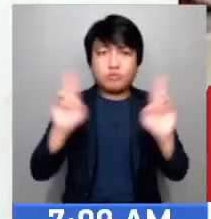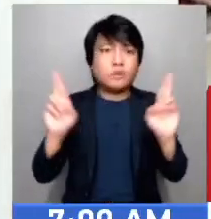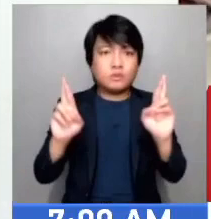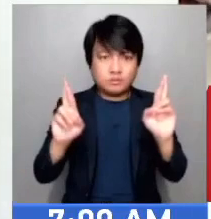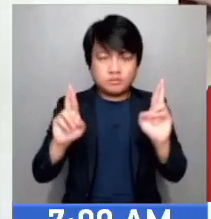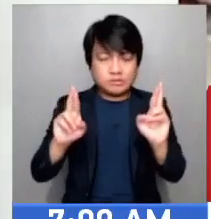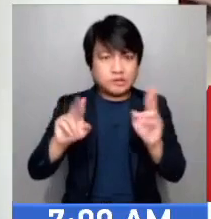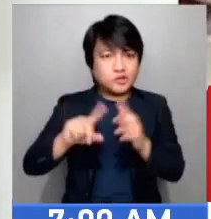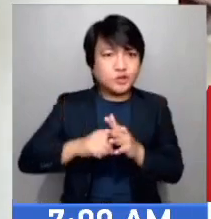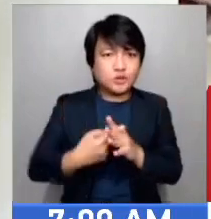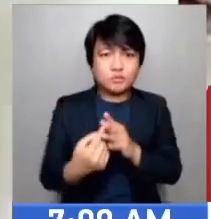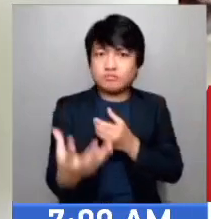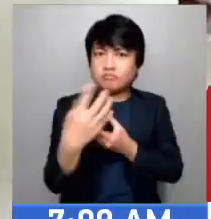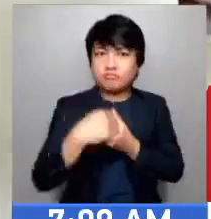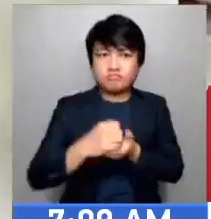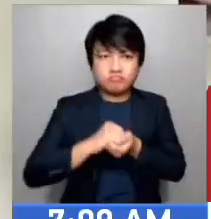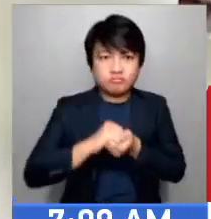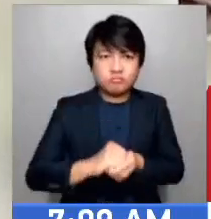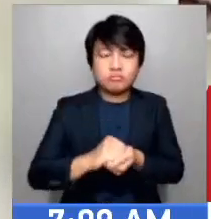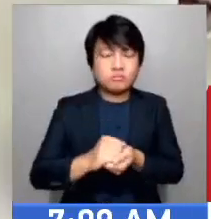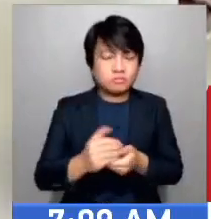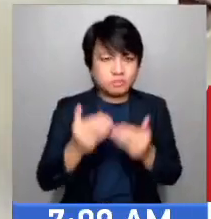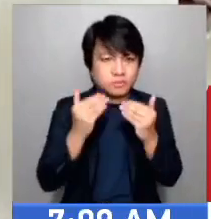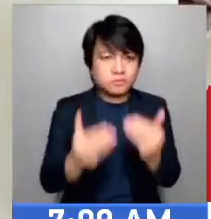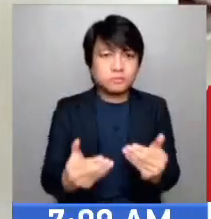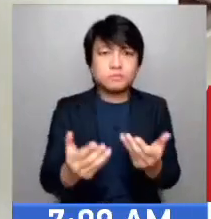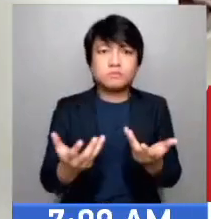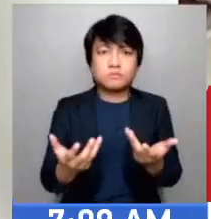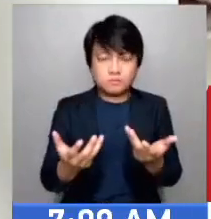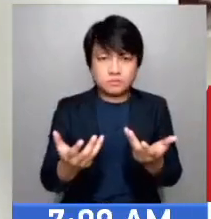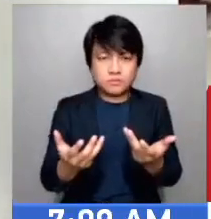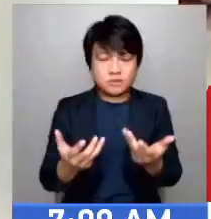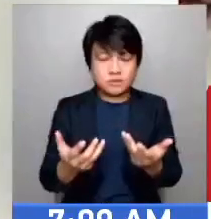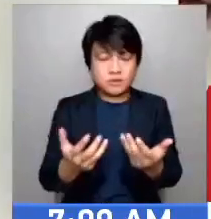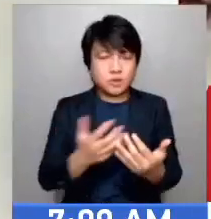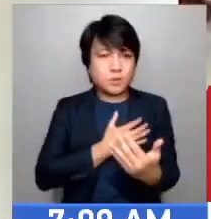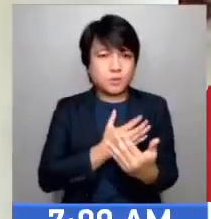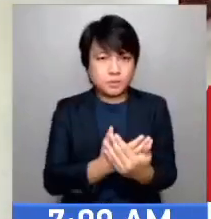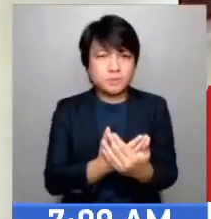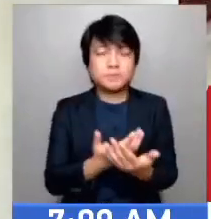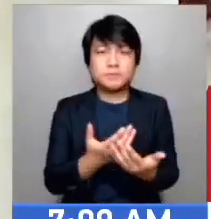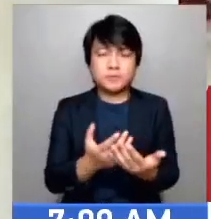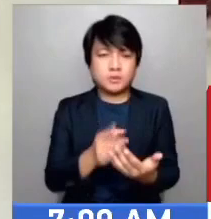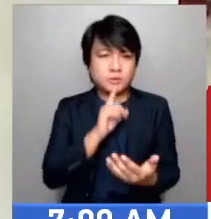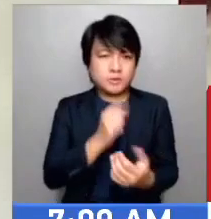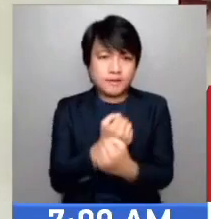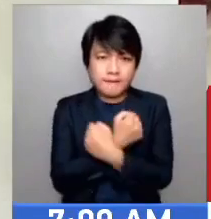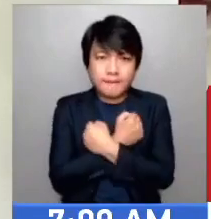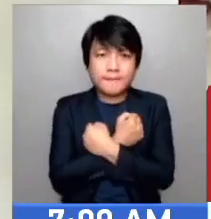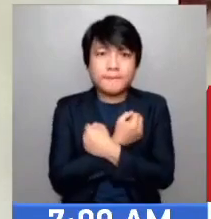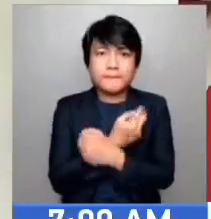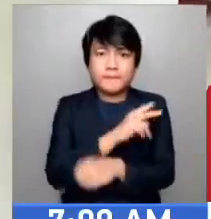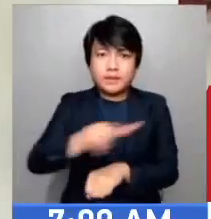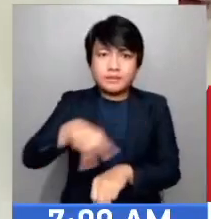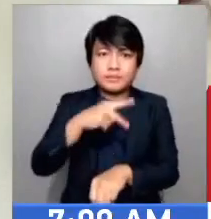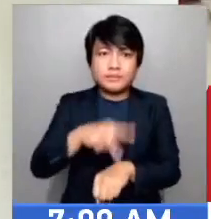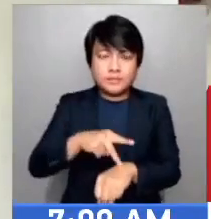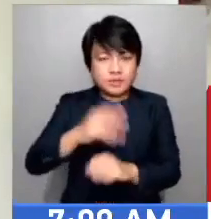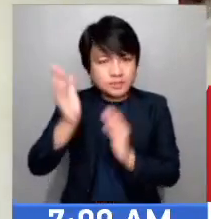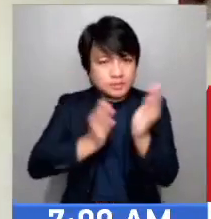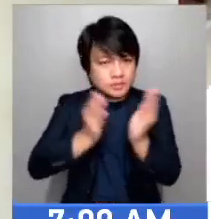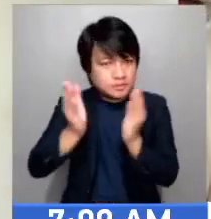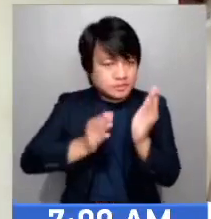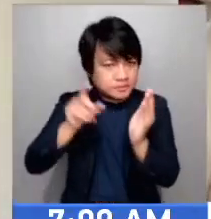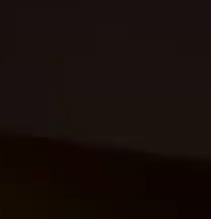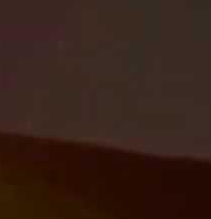ranks, continue to fuel your undying commitment to genuine love for country and for public service.